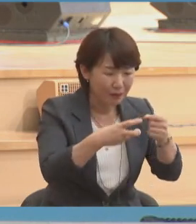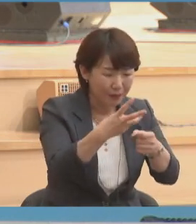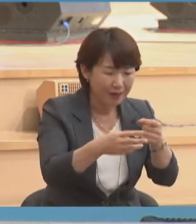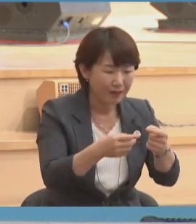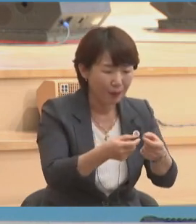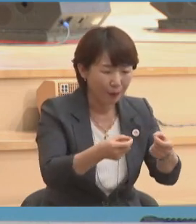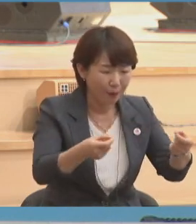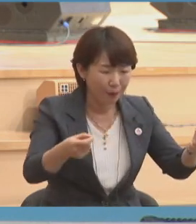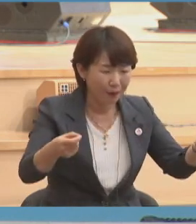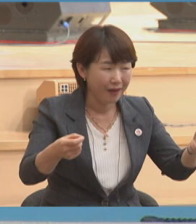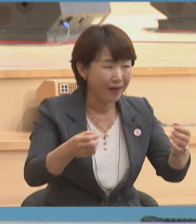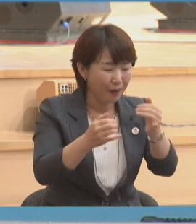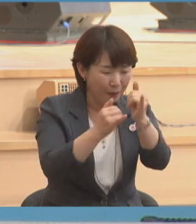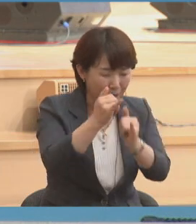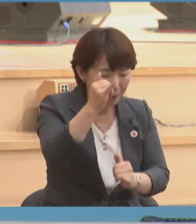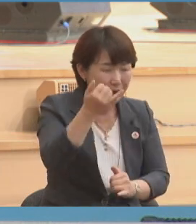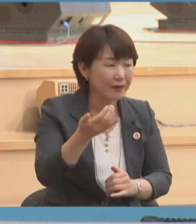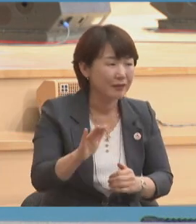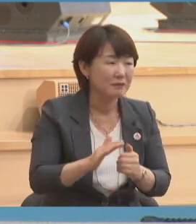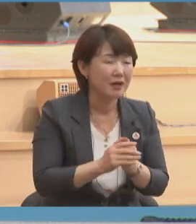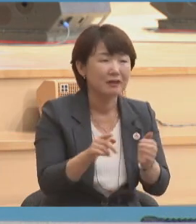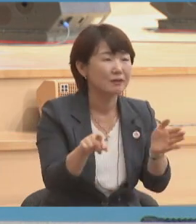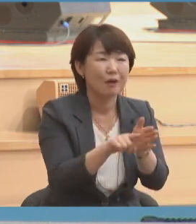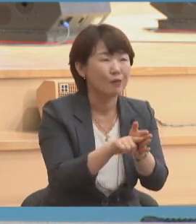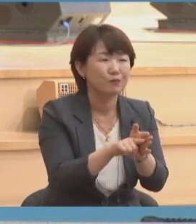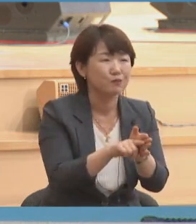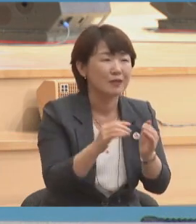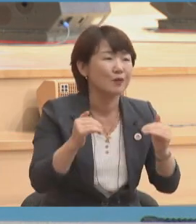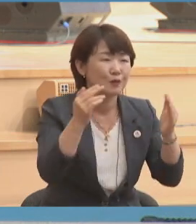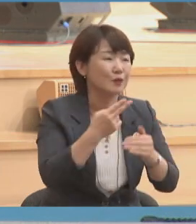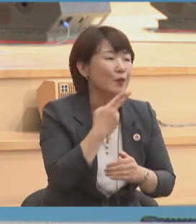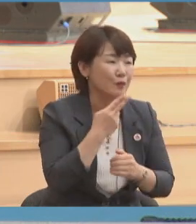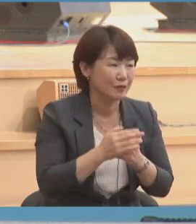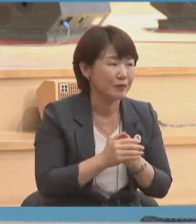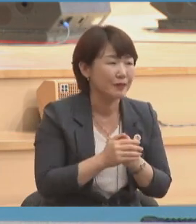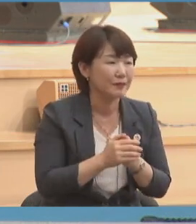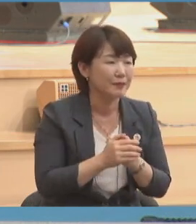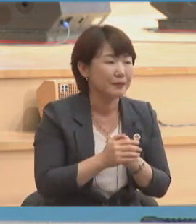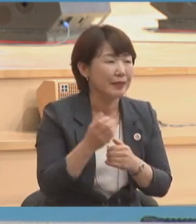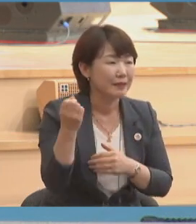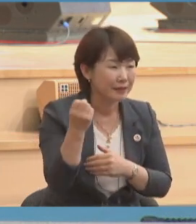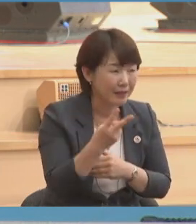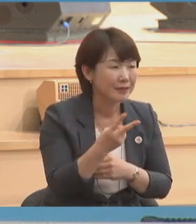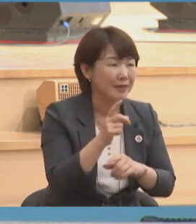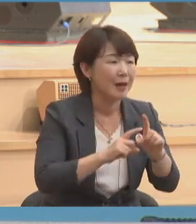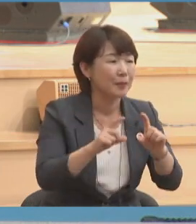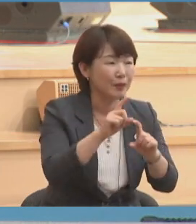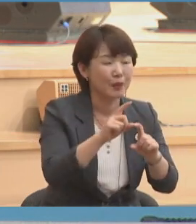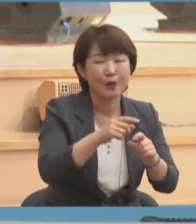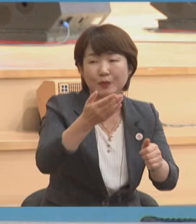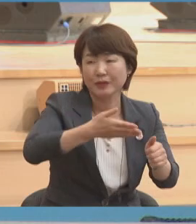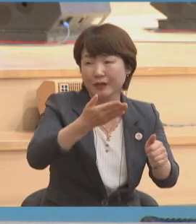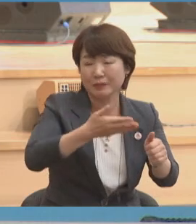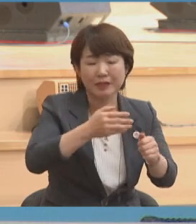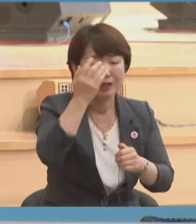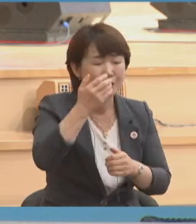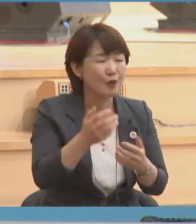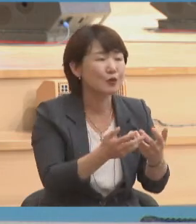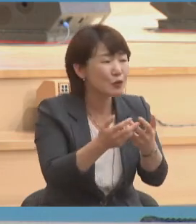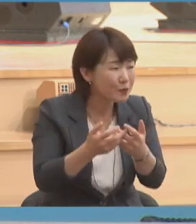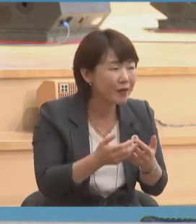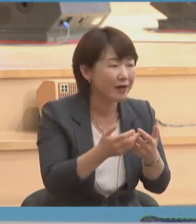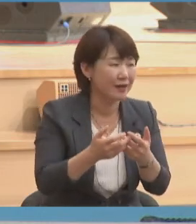못하죠. 사랑하는 우리 지체 여러분, 다시 한번 성령 충만을 사모할 수 있기를 주의